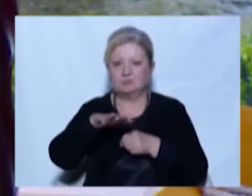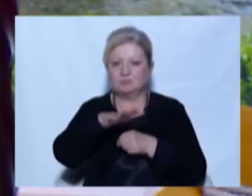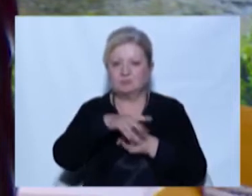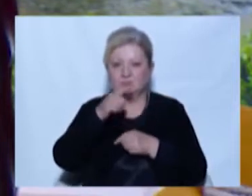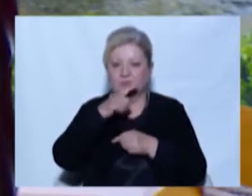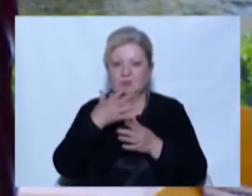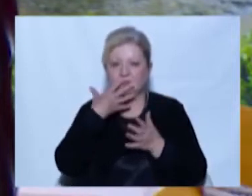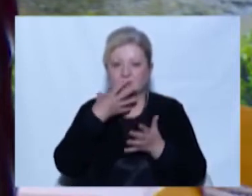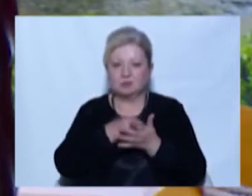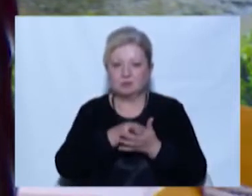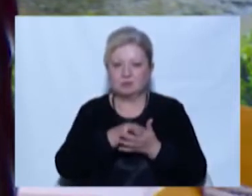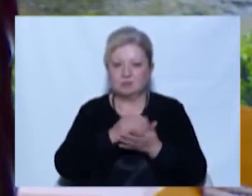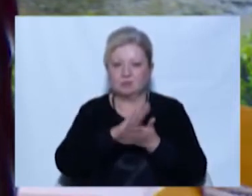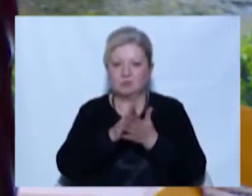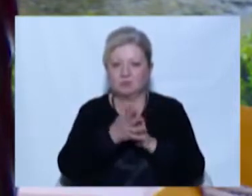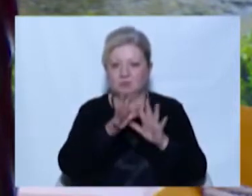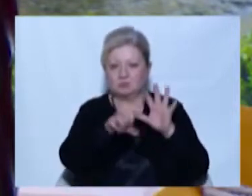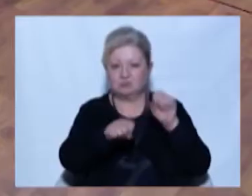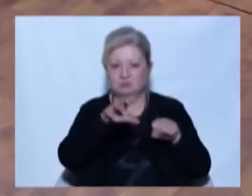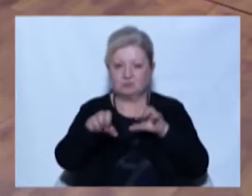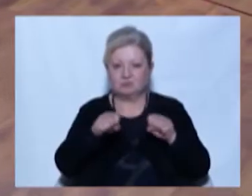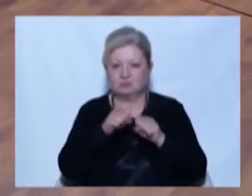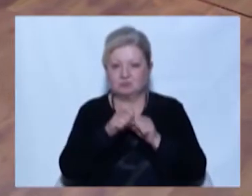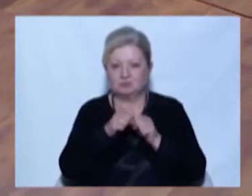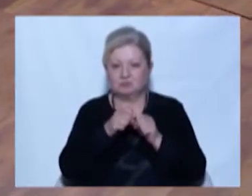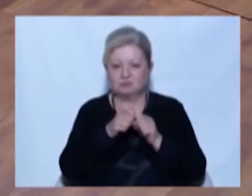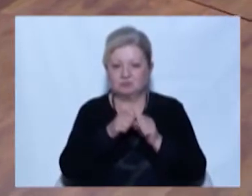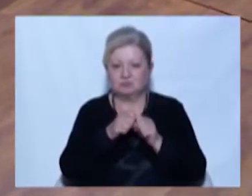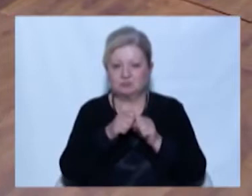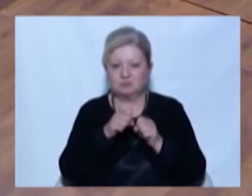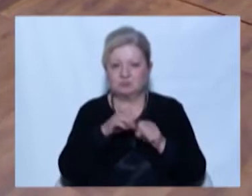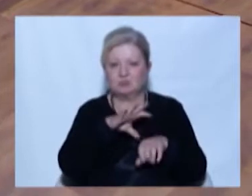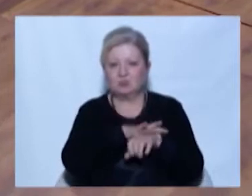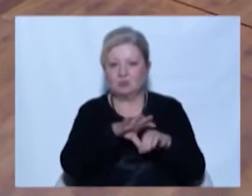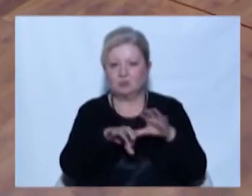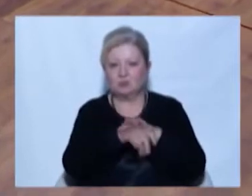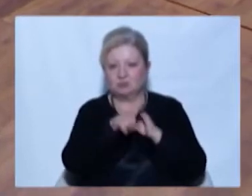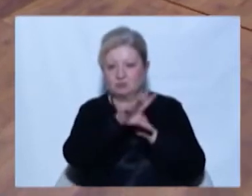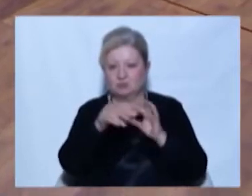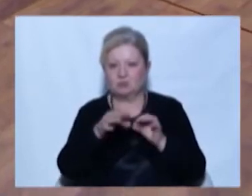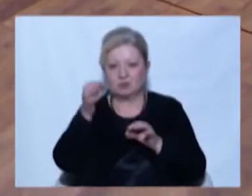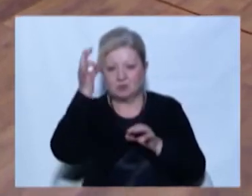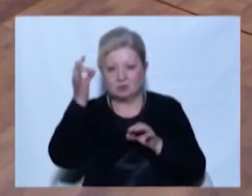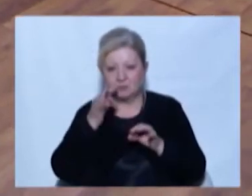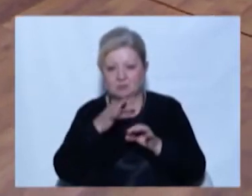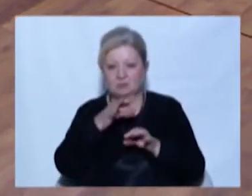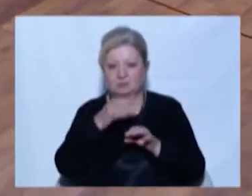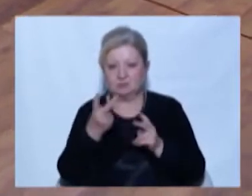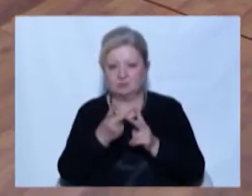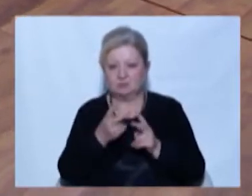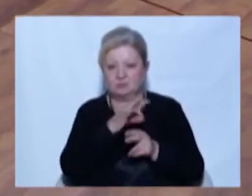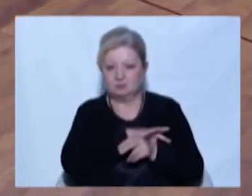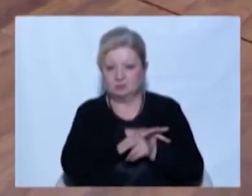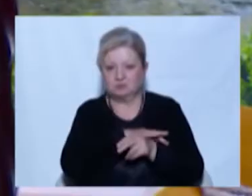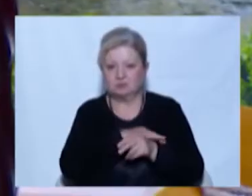დასავლეთისაკენ საკუთარი პოზიციების გამტკიცებისათვის ოკუპირებული გერმანიის ტერიტორია გამოეყენებინა.